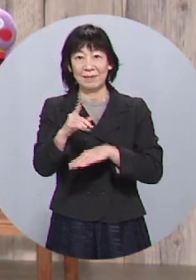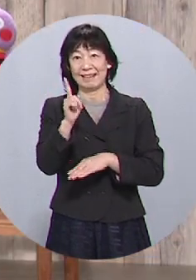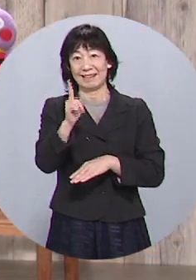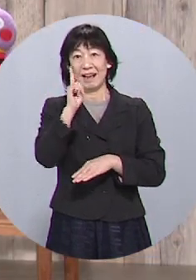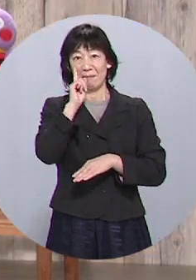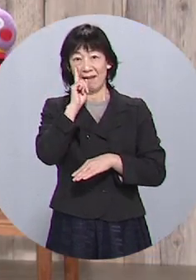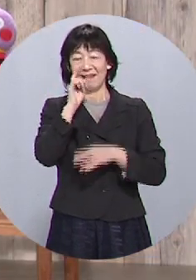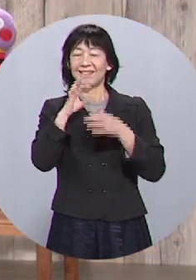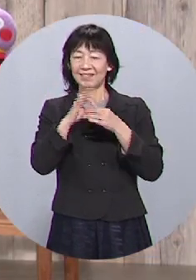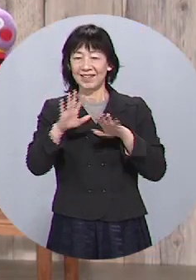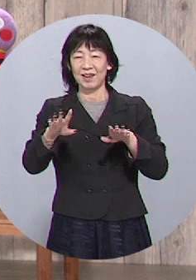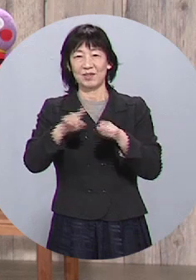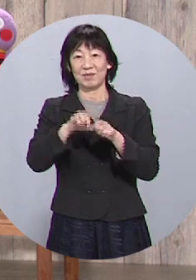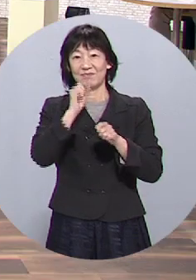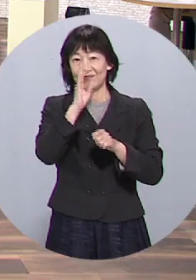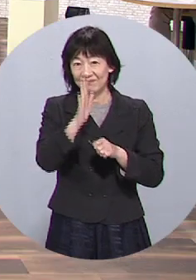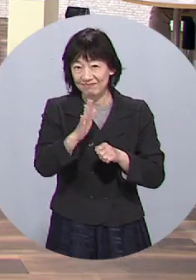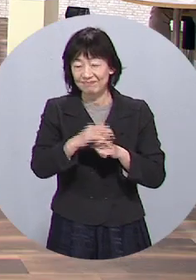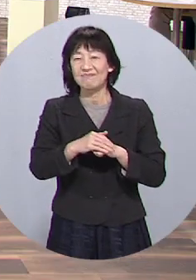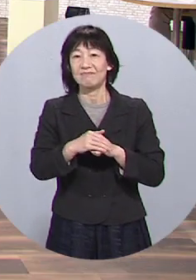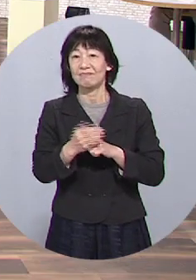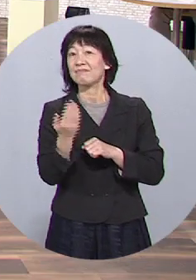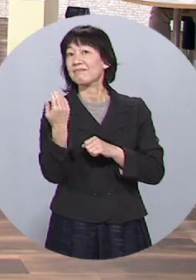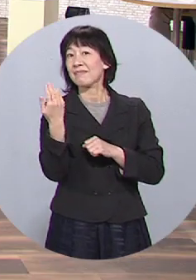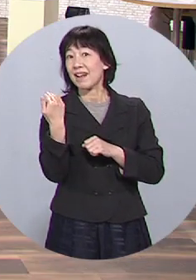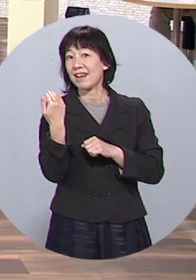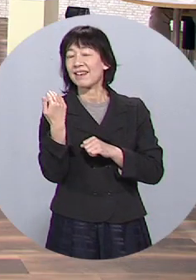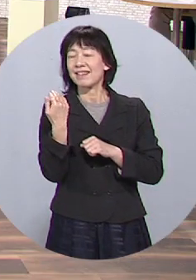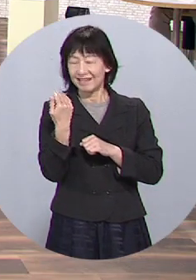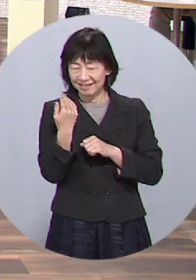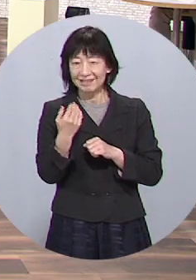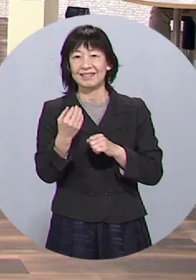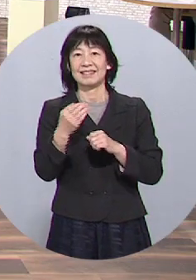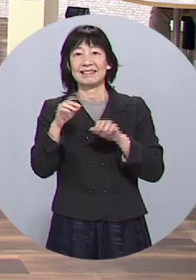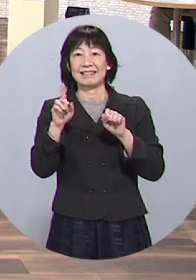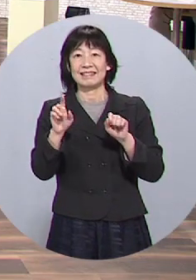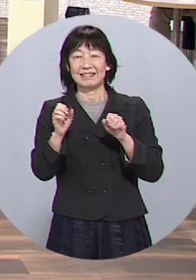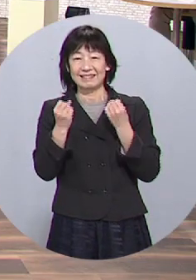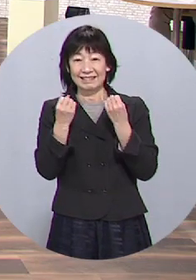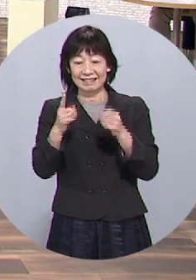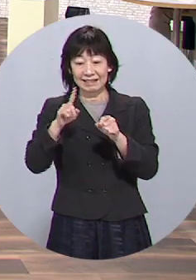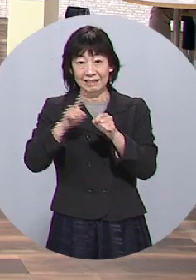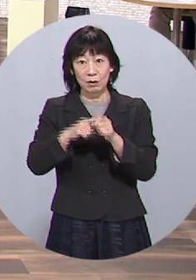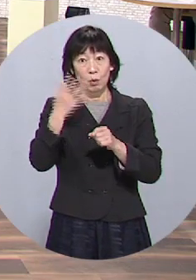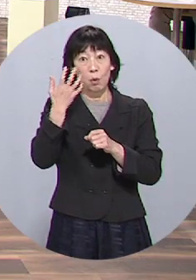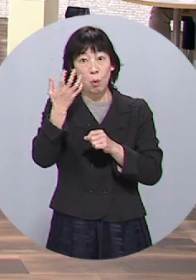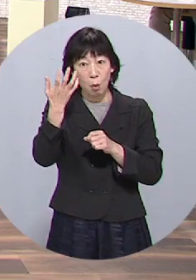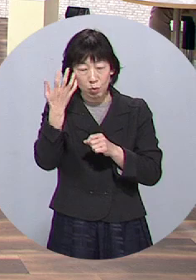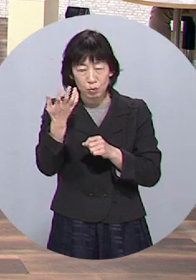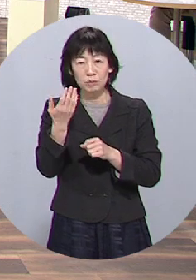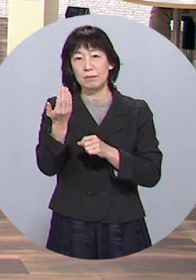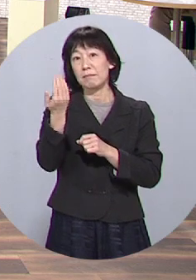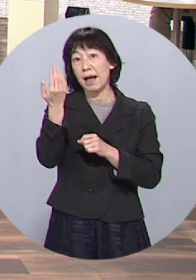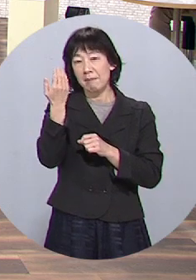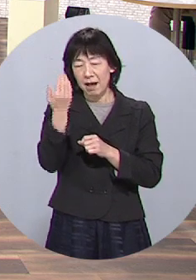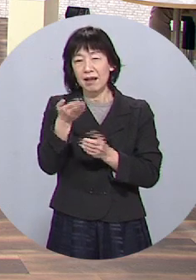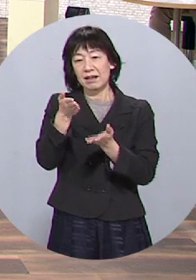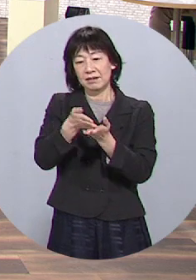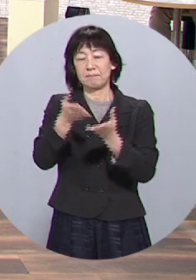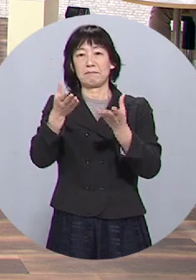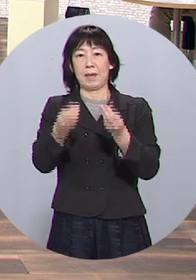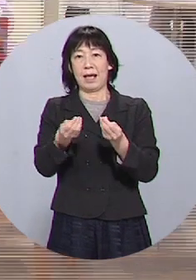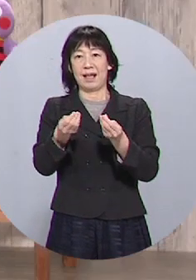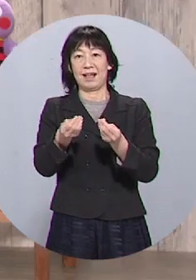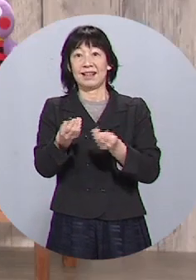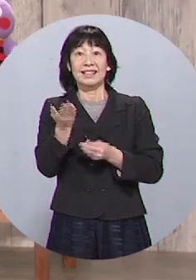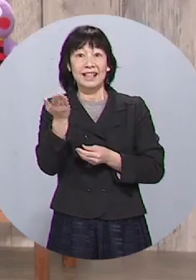願いします、 は い、 みんなあのフリップ出して、 はい、 新年の抱負をもう視聴者の皆さんにお伝えしたんですけれども、はい、さゆ